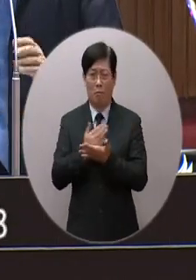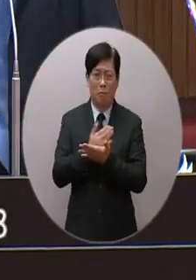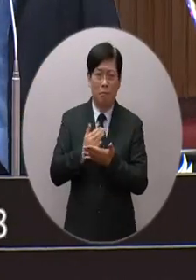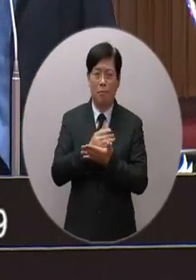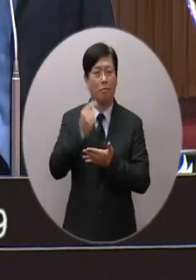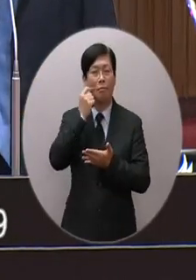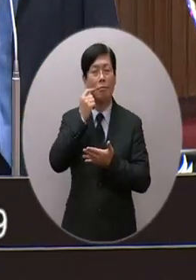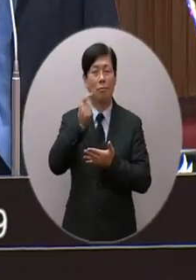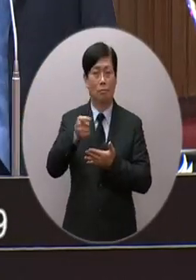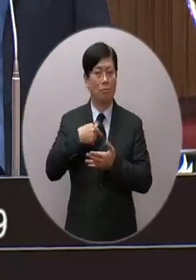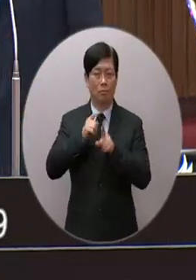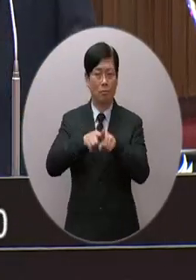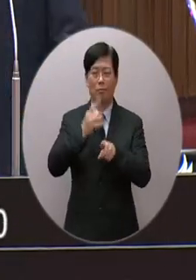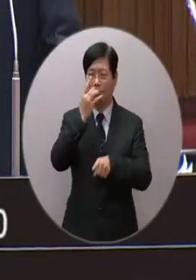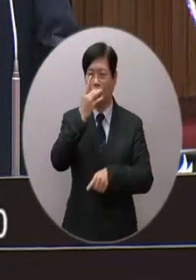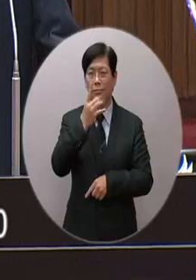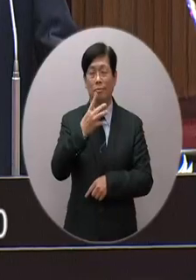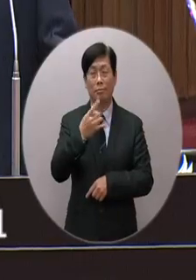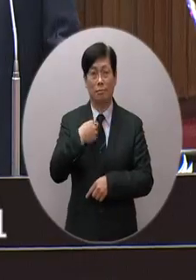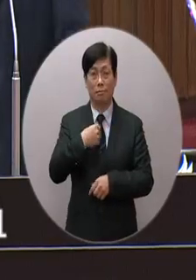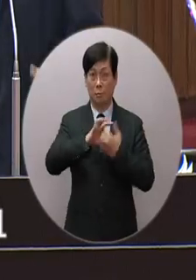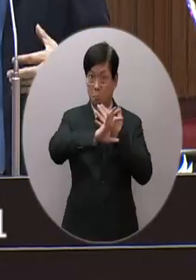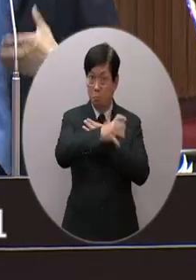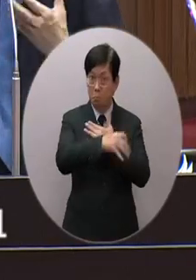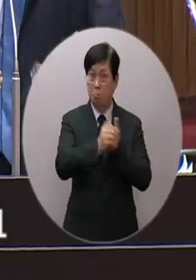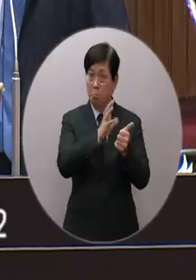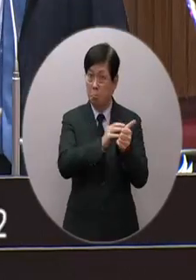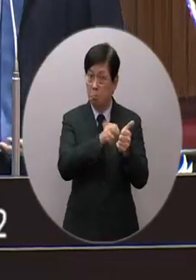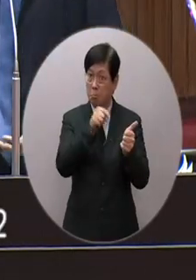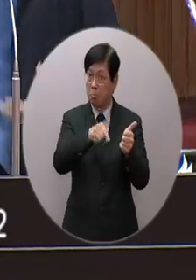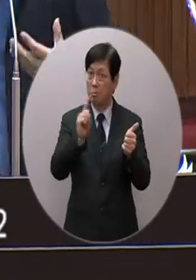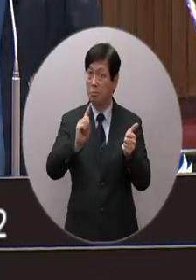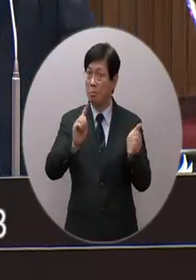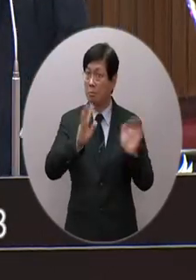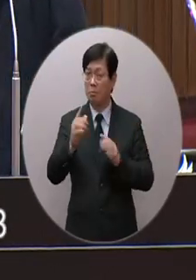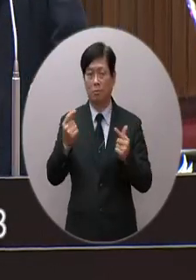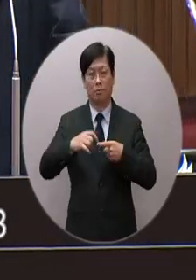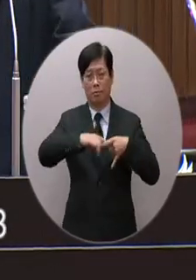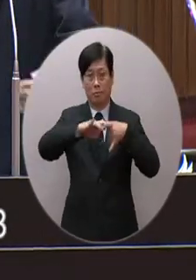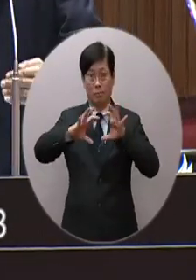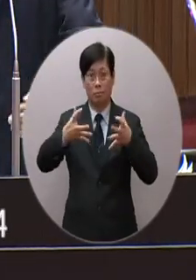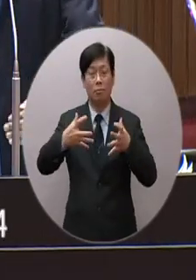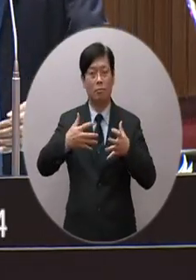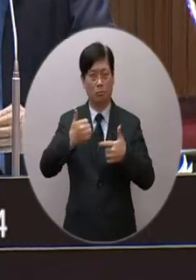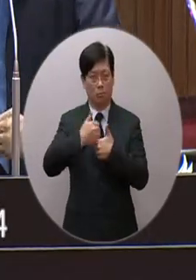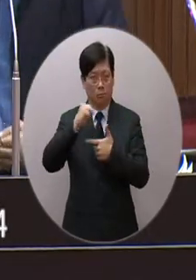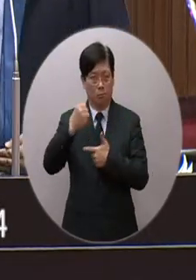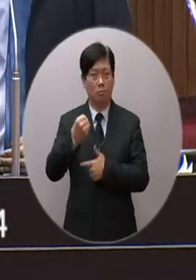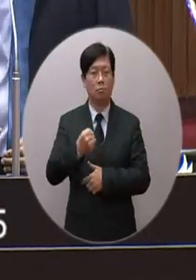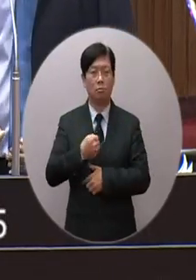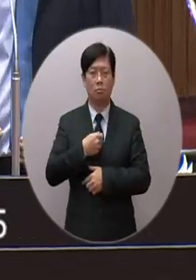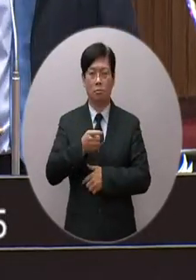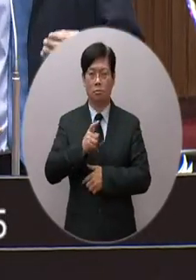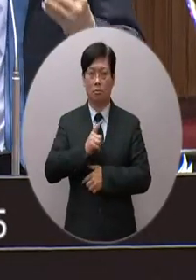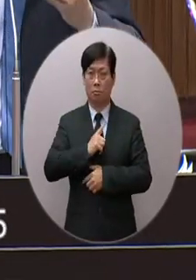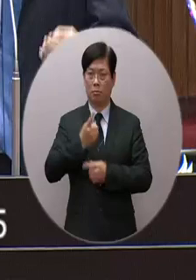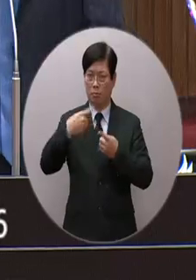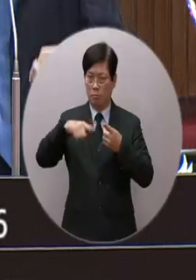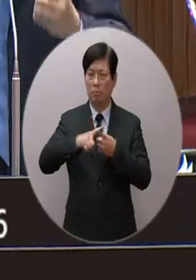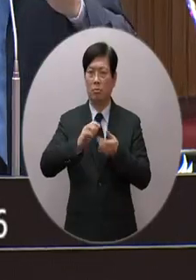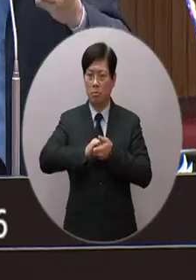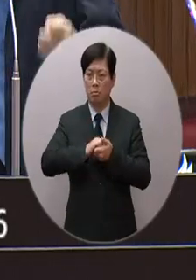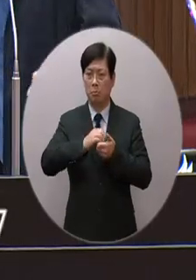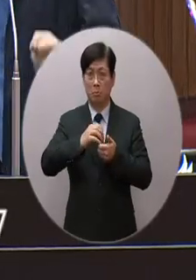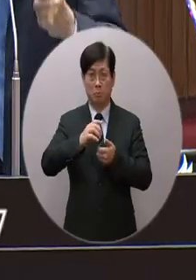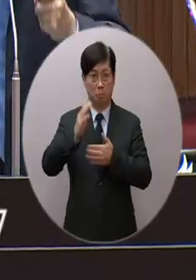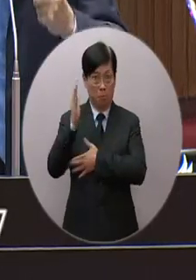写无得落实。所以咱来参考国际上人是安怎咧做，吼，像联合国建议讲，咱爱照有只个单位，一定爱有国